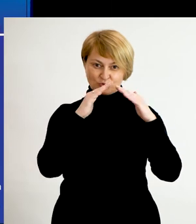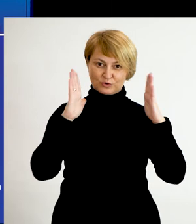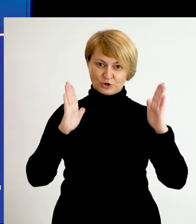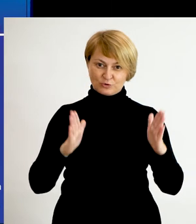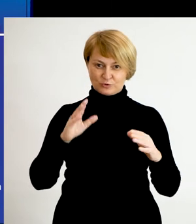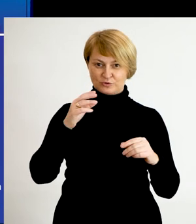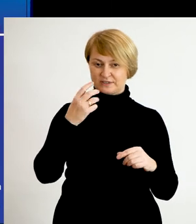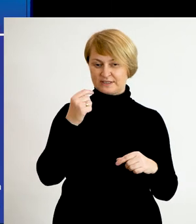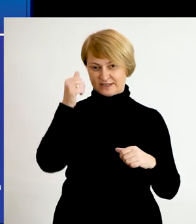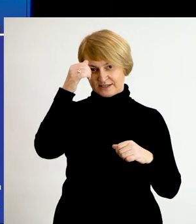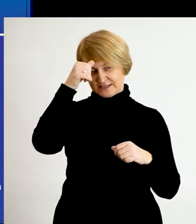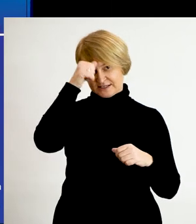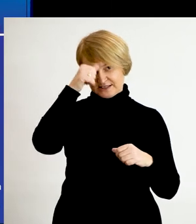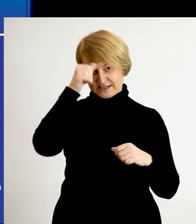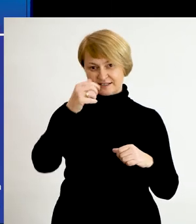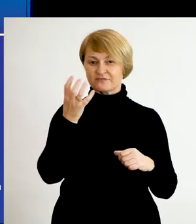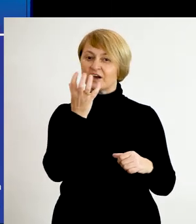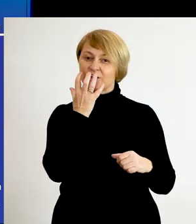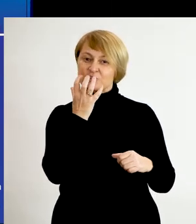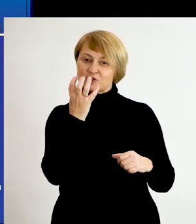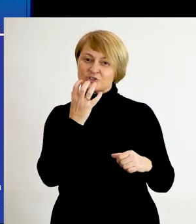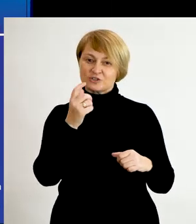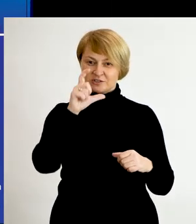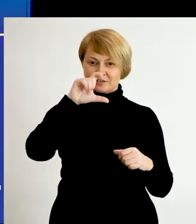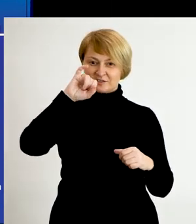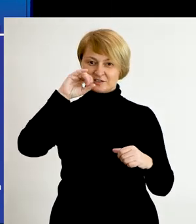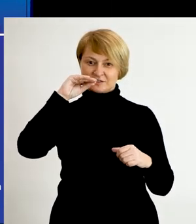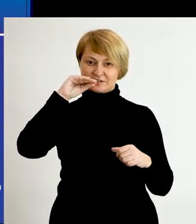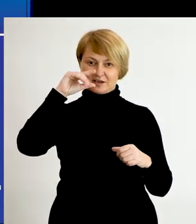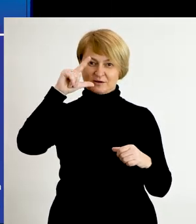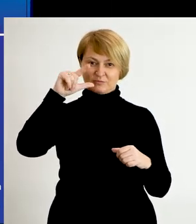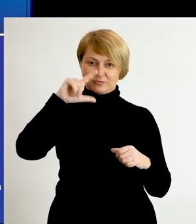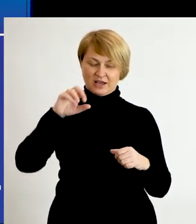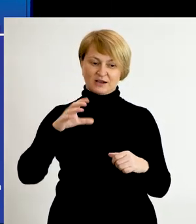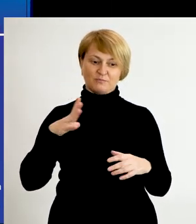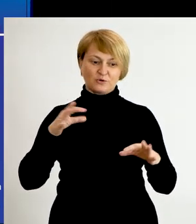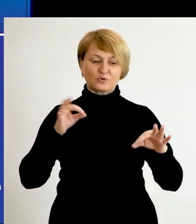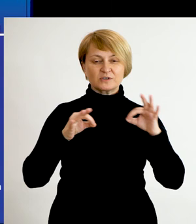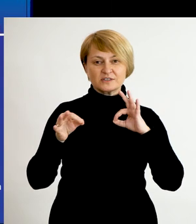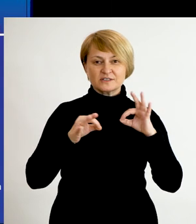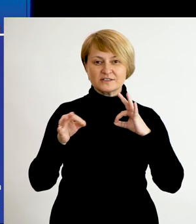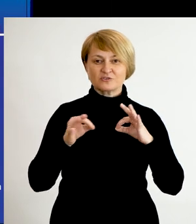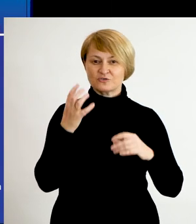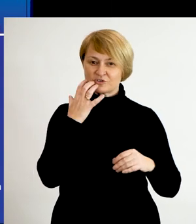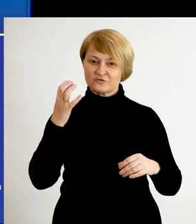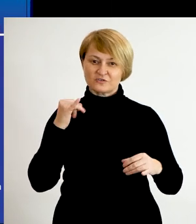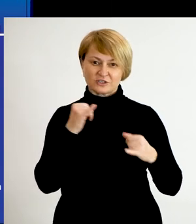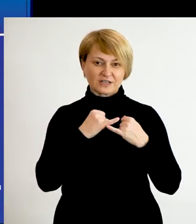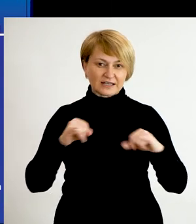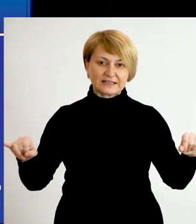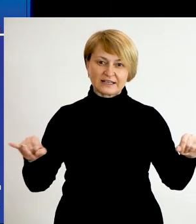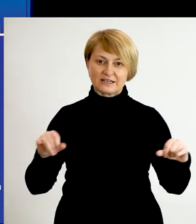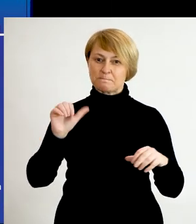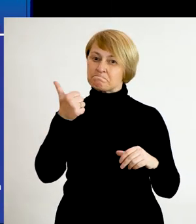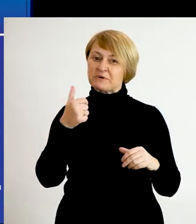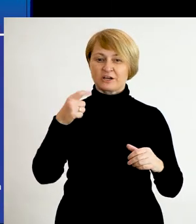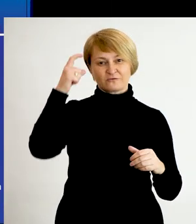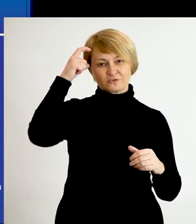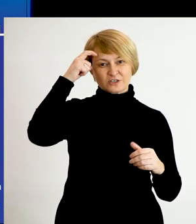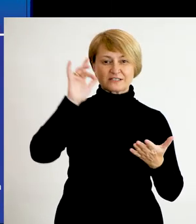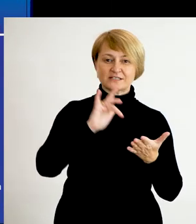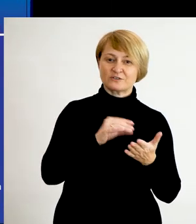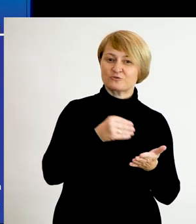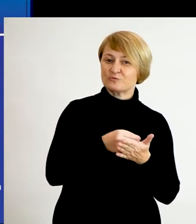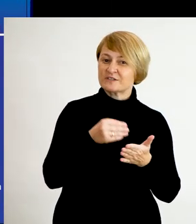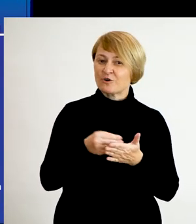ten obiekt sportowy. On miał wcześniej przeznaczenie zupełnie inne, historyczne, z sentymentem wspominam, ale takie pierwsze centrum